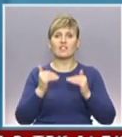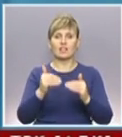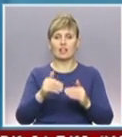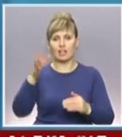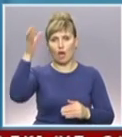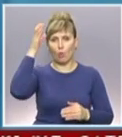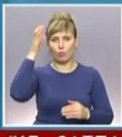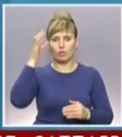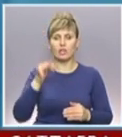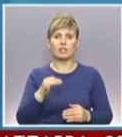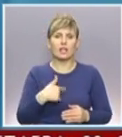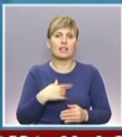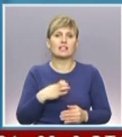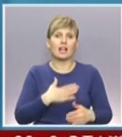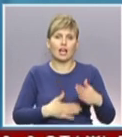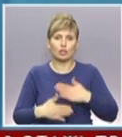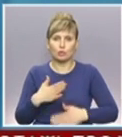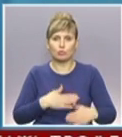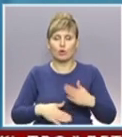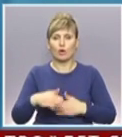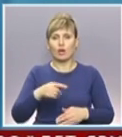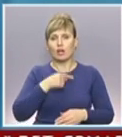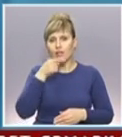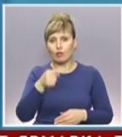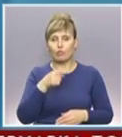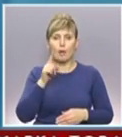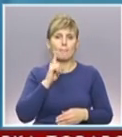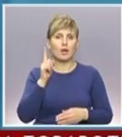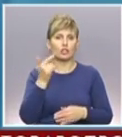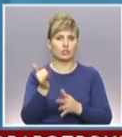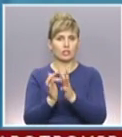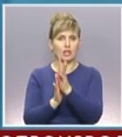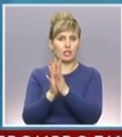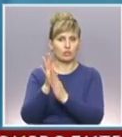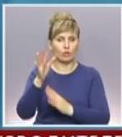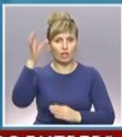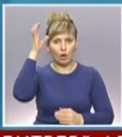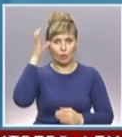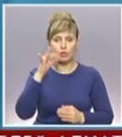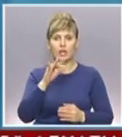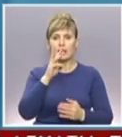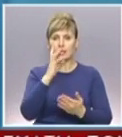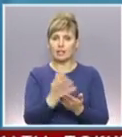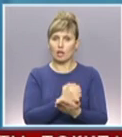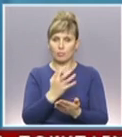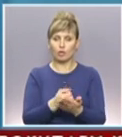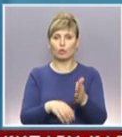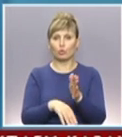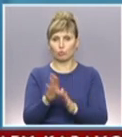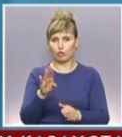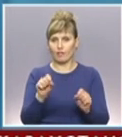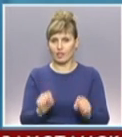науке. Я с радостью отмечаю, как молодежь пошла сейчас в науку, и заработная плата улучшилась,